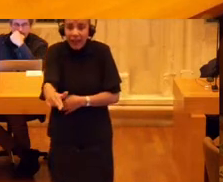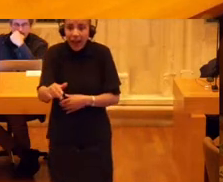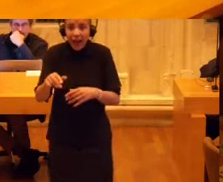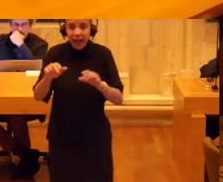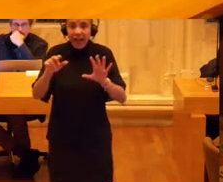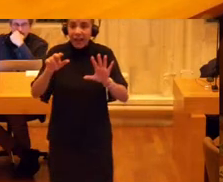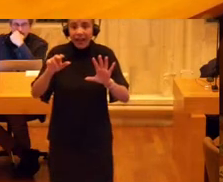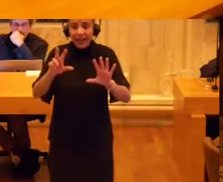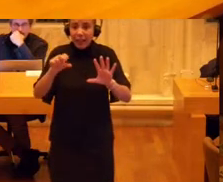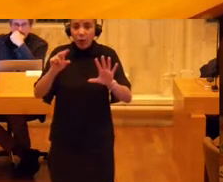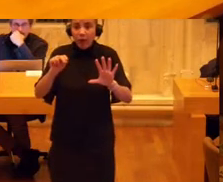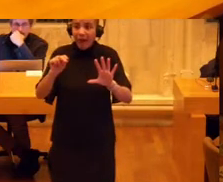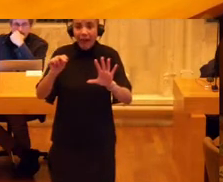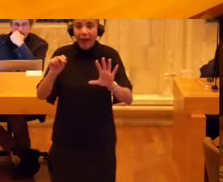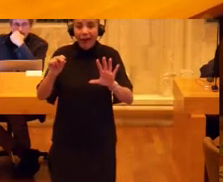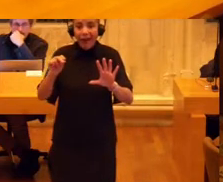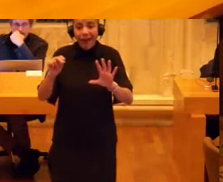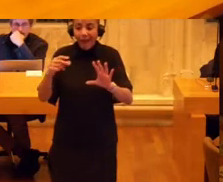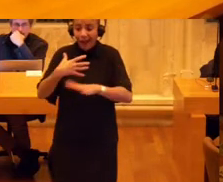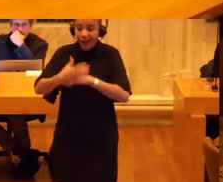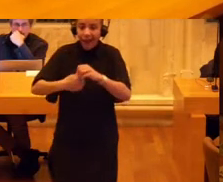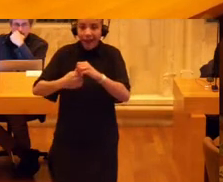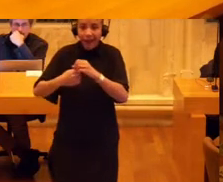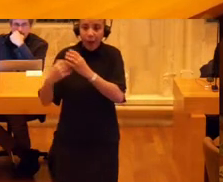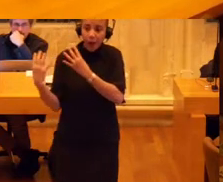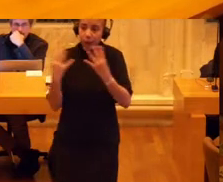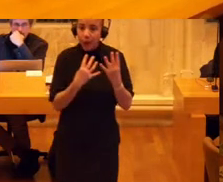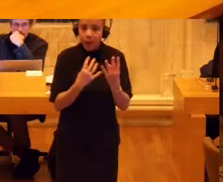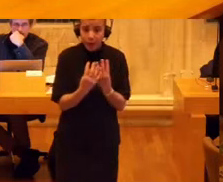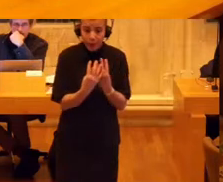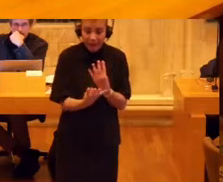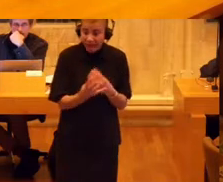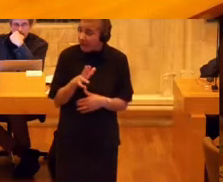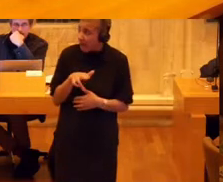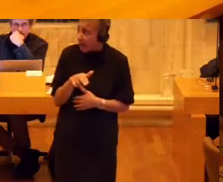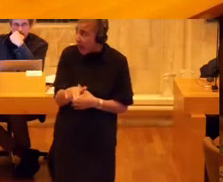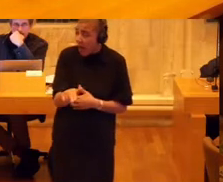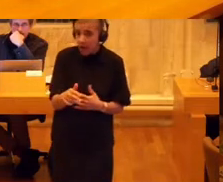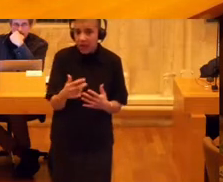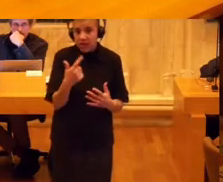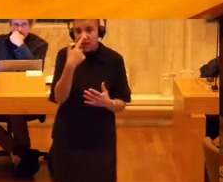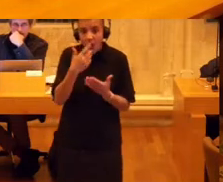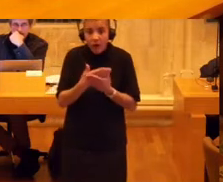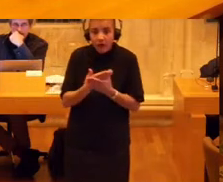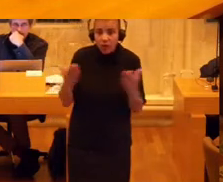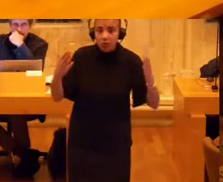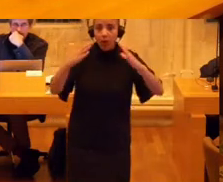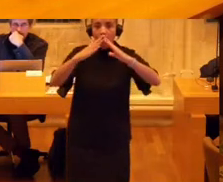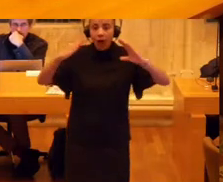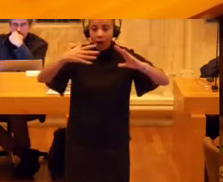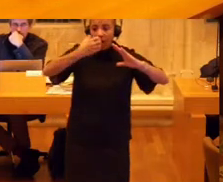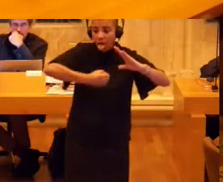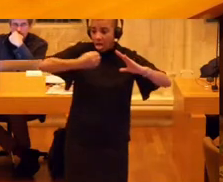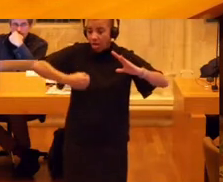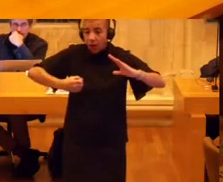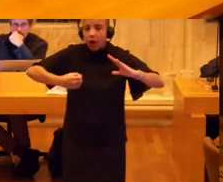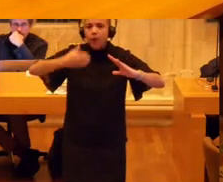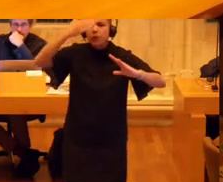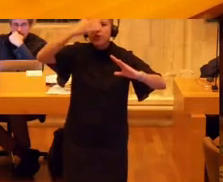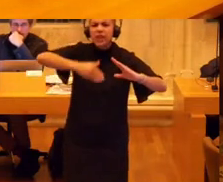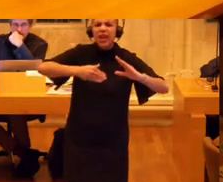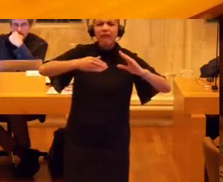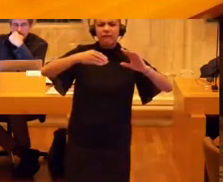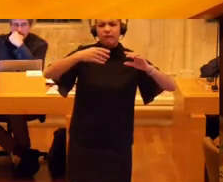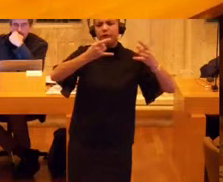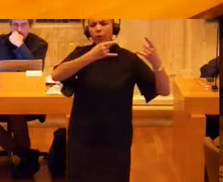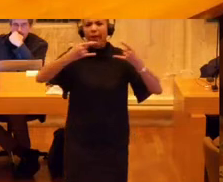façade du Palais Fontête ne nous fait pas honneur. Les filets qui ont été mis pour éviter les pierres de tomber dégringolent sur les arbres.